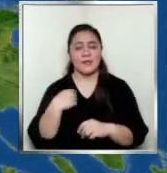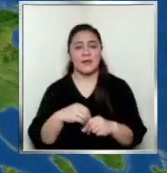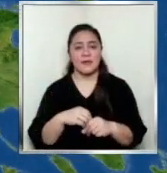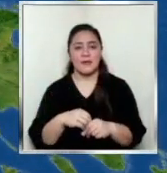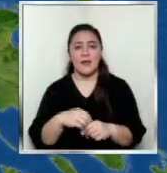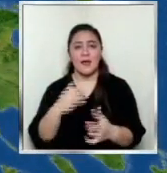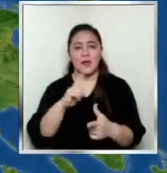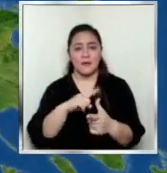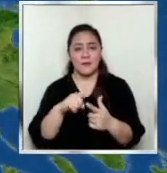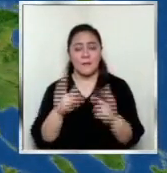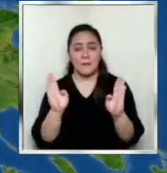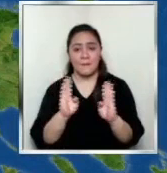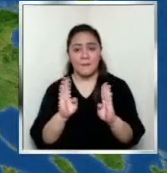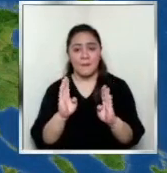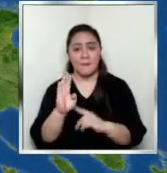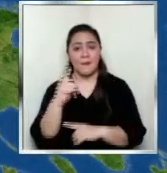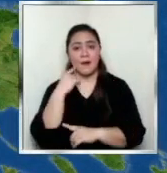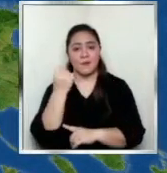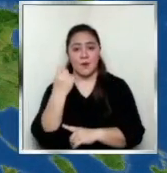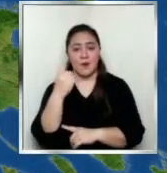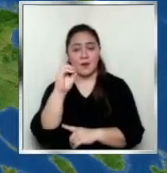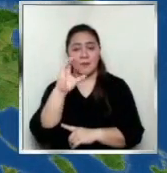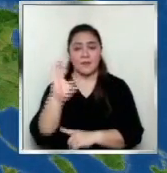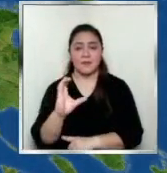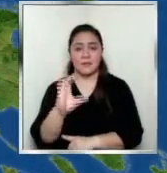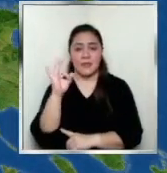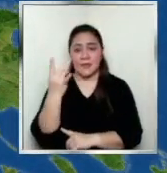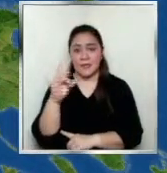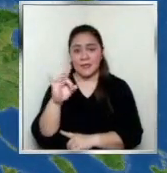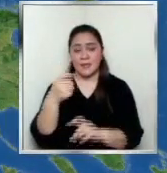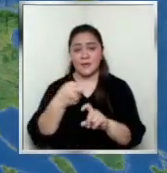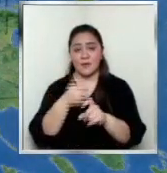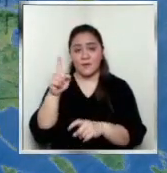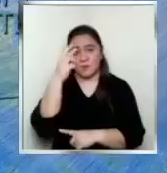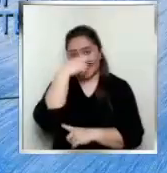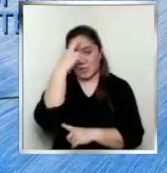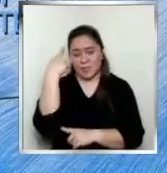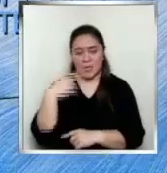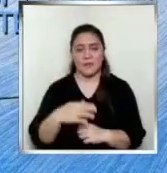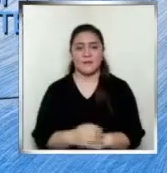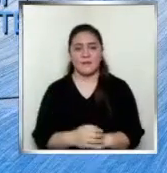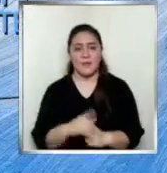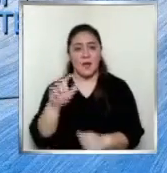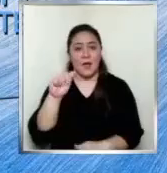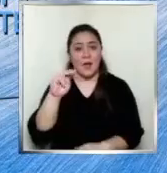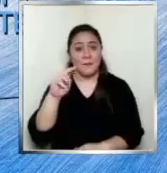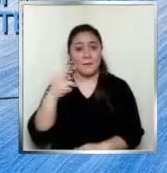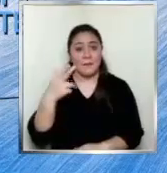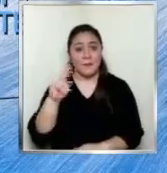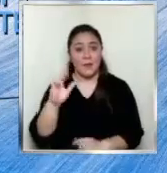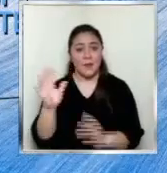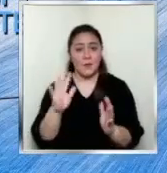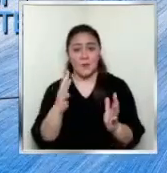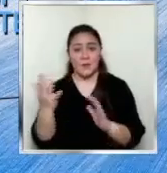Baguio City at 18 degrees Celsius sa Tanay, Rizal. Patuloy na nakaaapekto ang Amihan sa malaking bahagi ng bansa habang